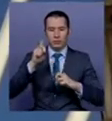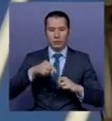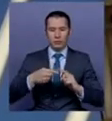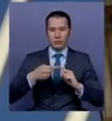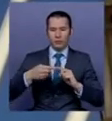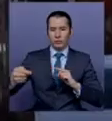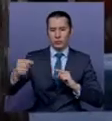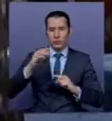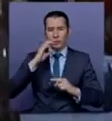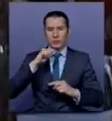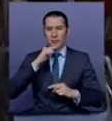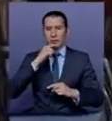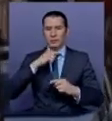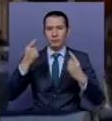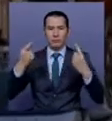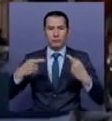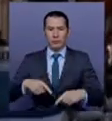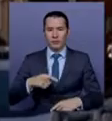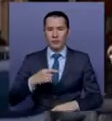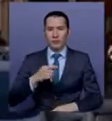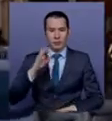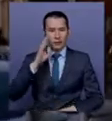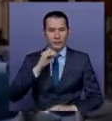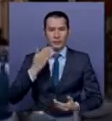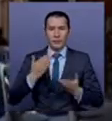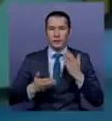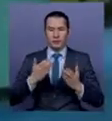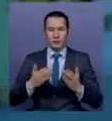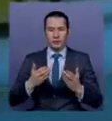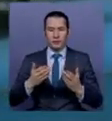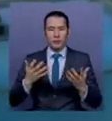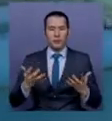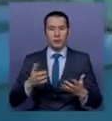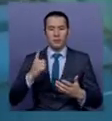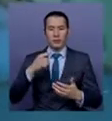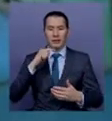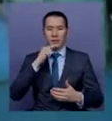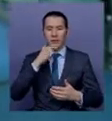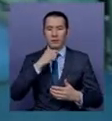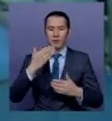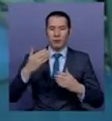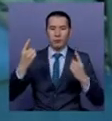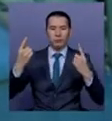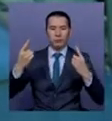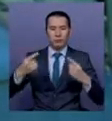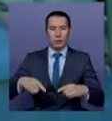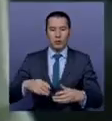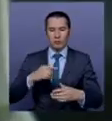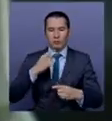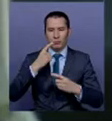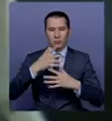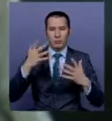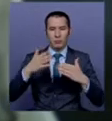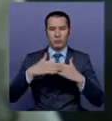экономикалық дағдарысқа да алып келуі бек мүмкін деген болжамдар жасалуда. Себебі экономиканың салалары тоқырауға ұшырап жатыр.